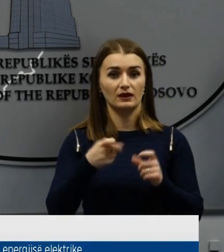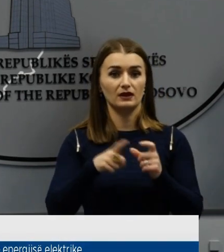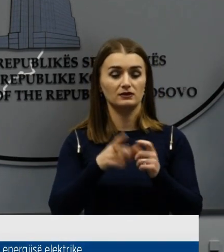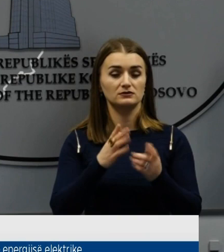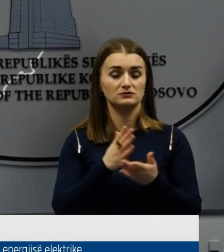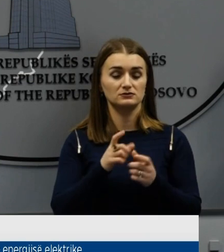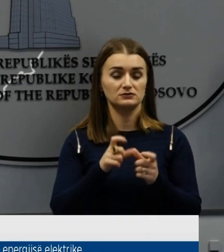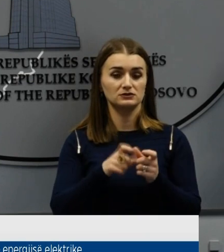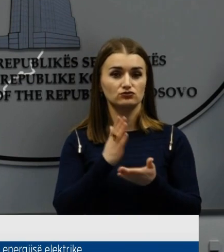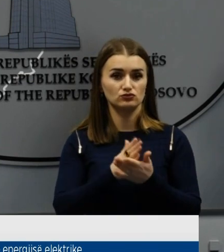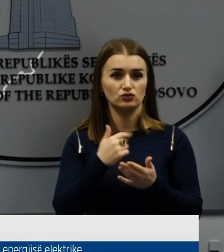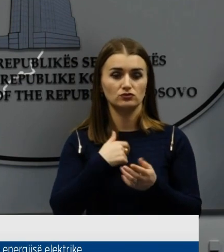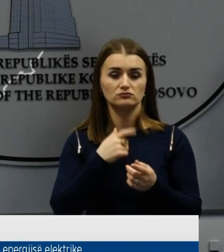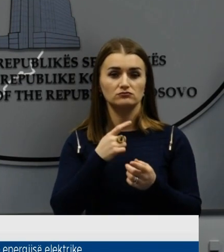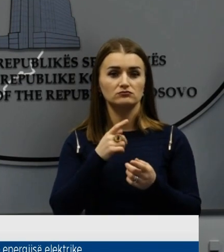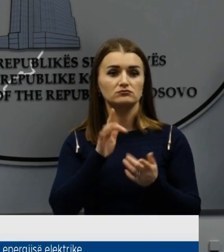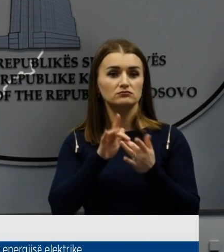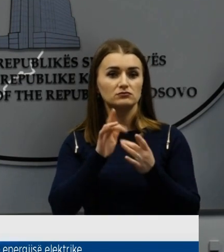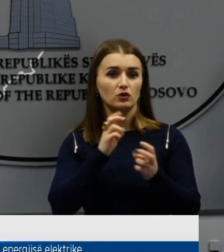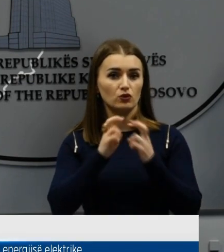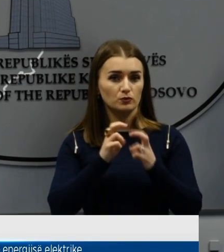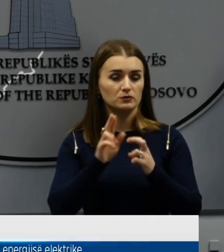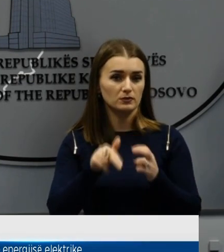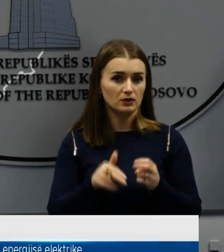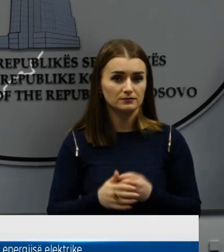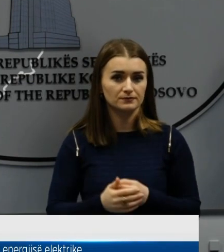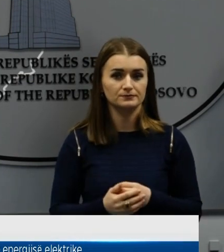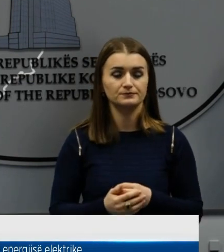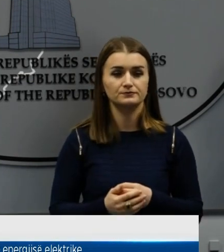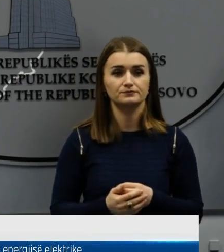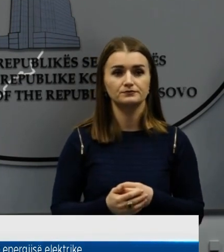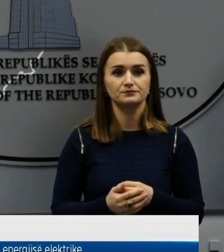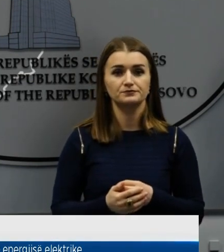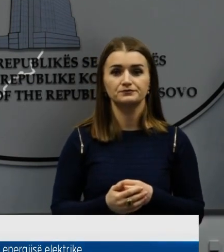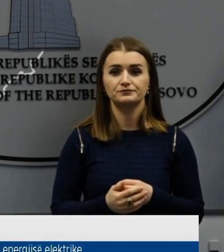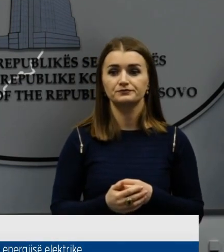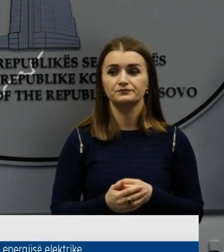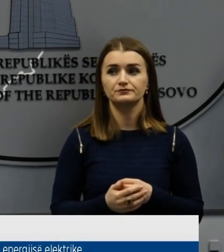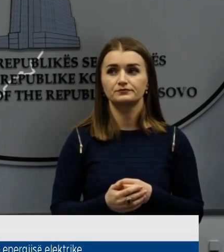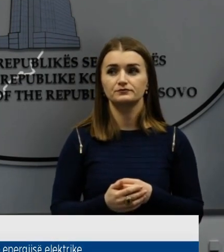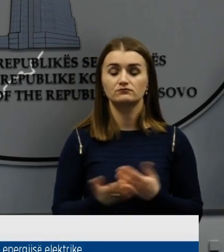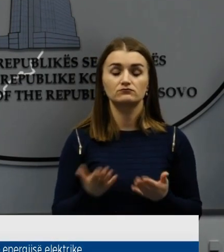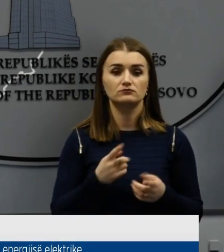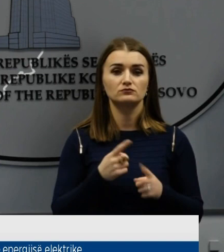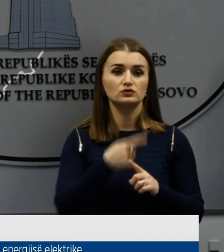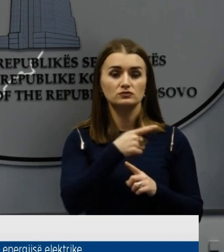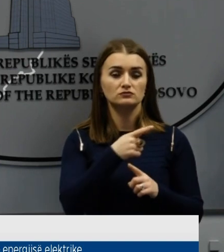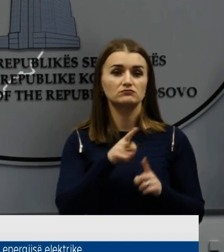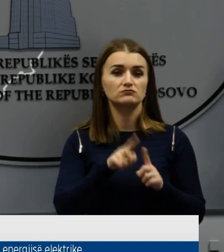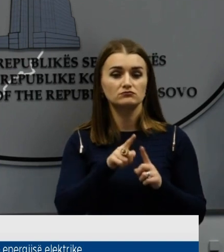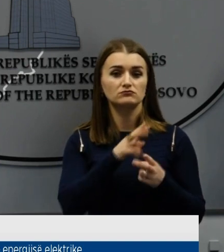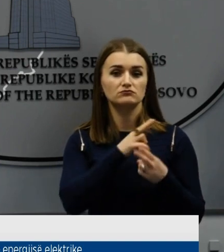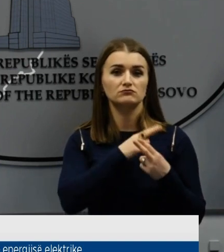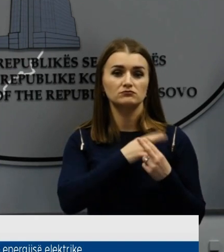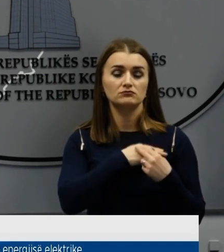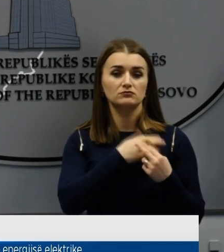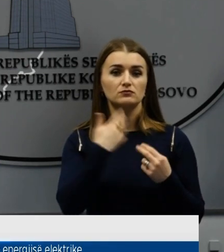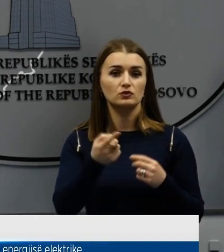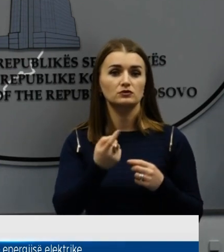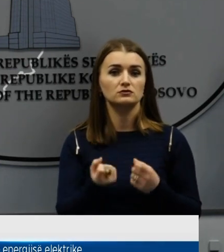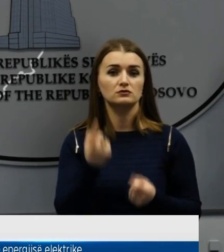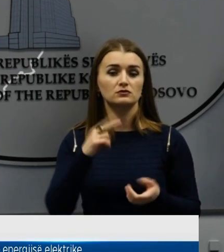të vazhdueshëm dhe Keci pas një kohë ka filluar të përballet me probleme të